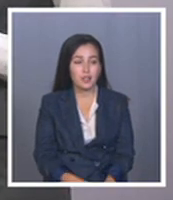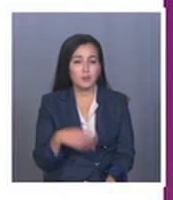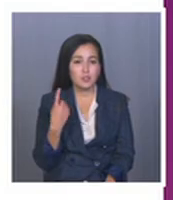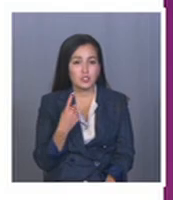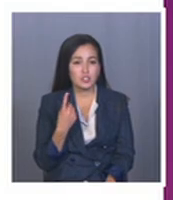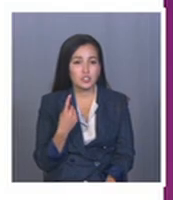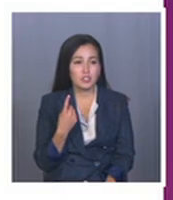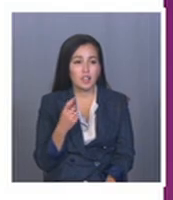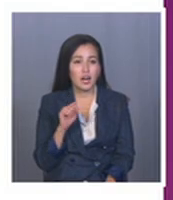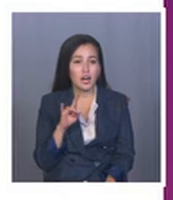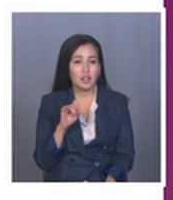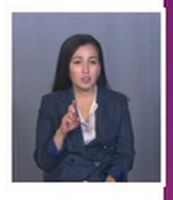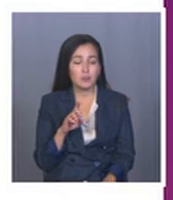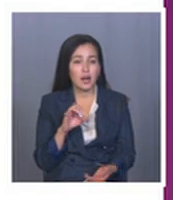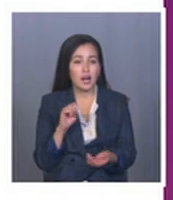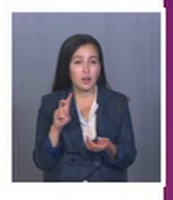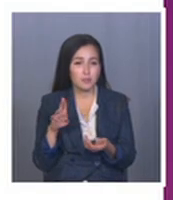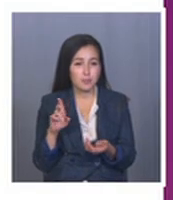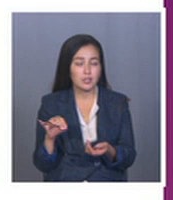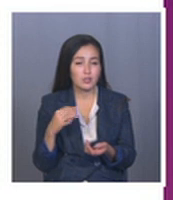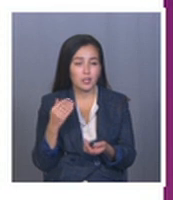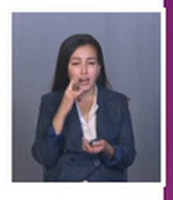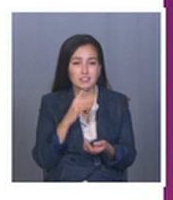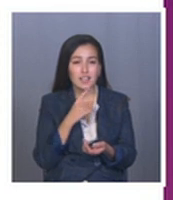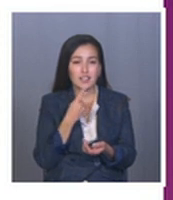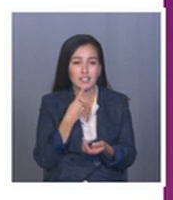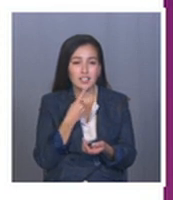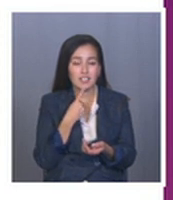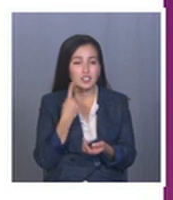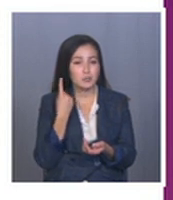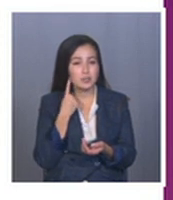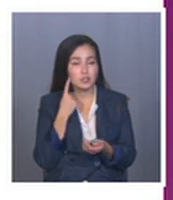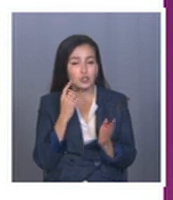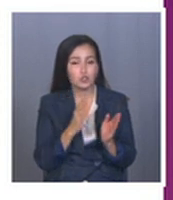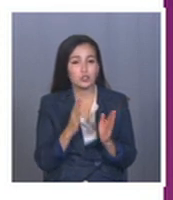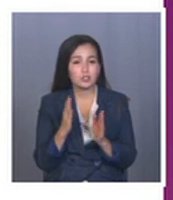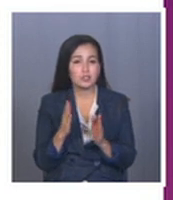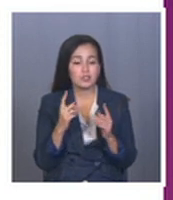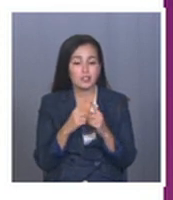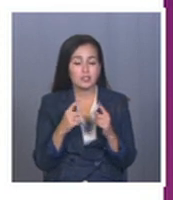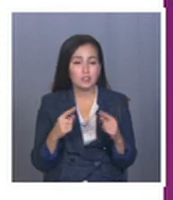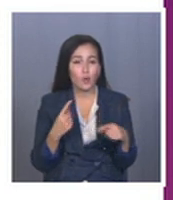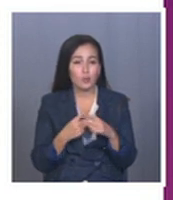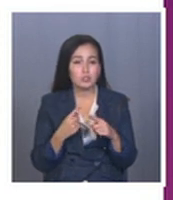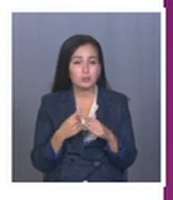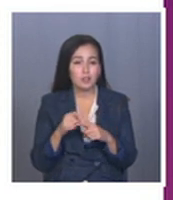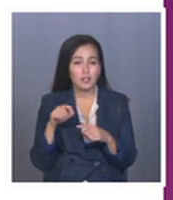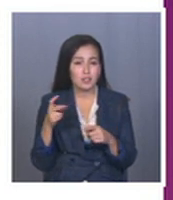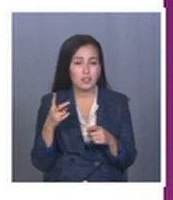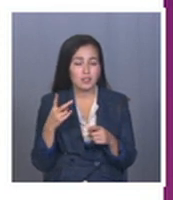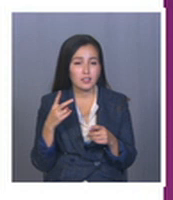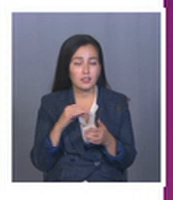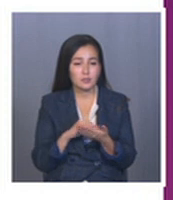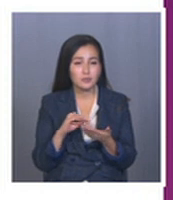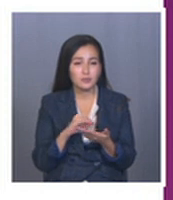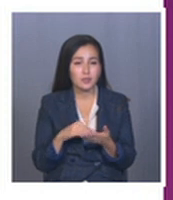Біріншіден, араб әліпбиін қазақ тілінің дыбыстық жүйесіне сәйкестендіріп, қосымша таңбалар ендіру.